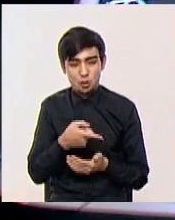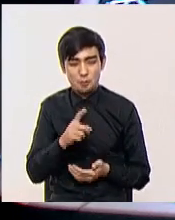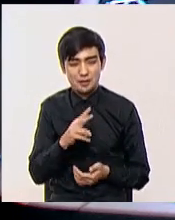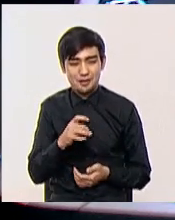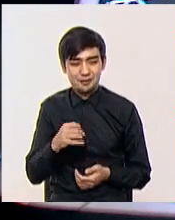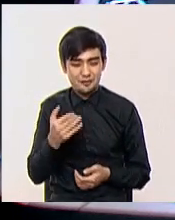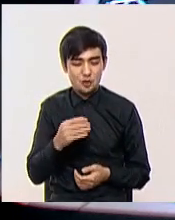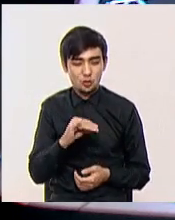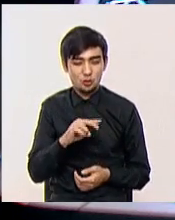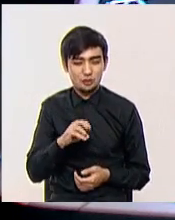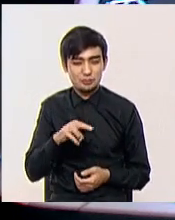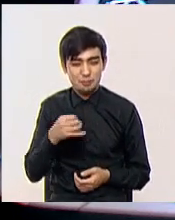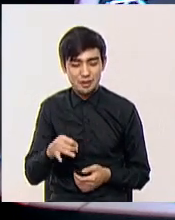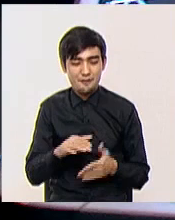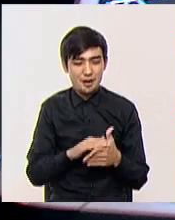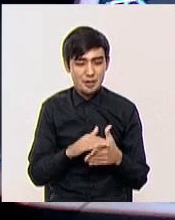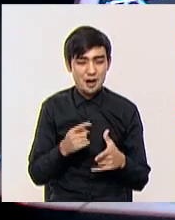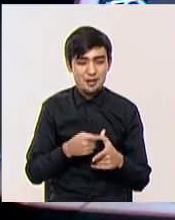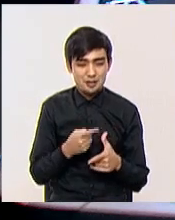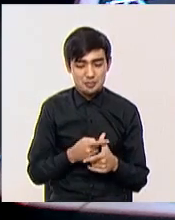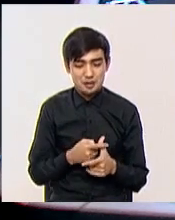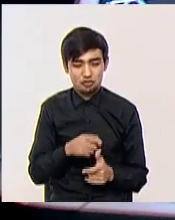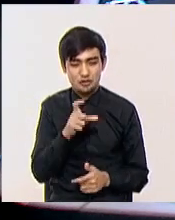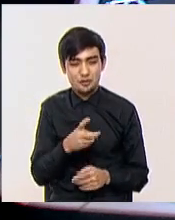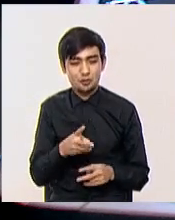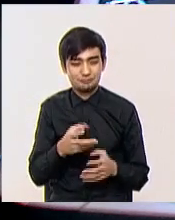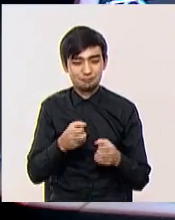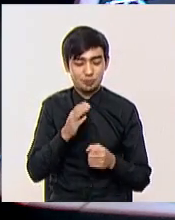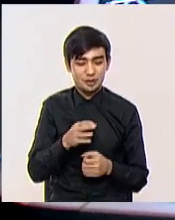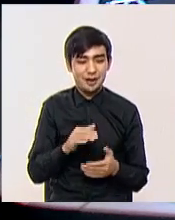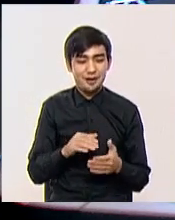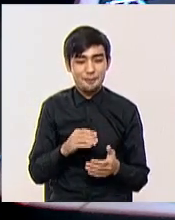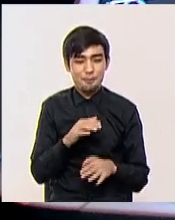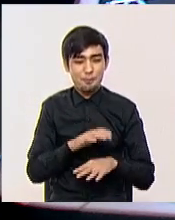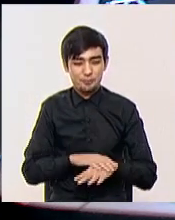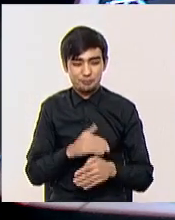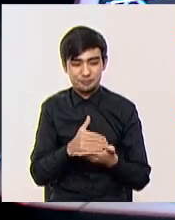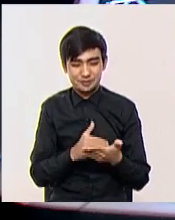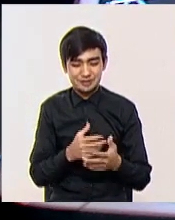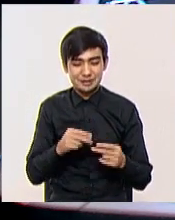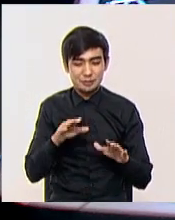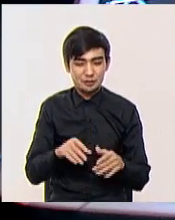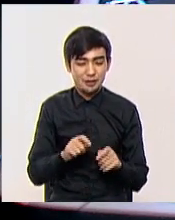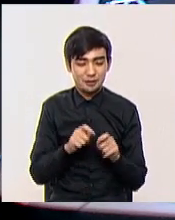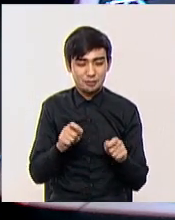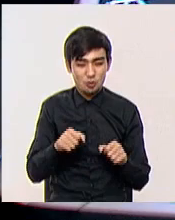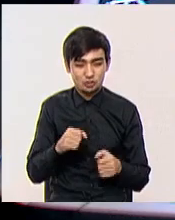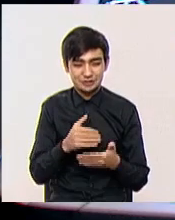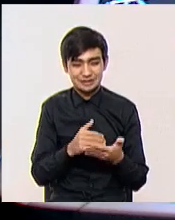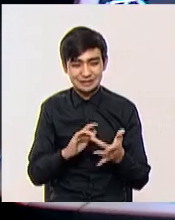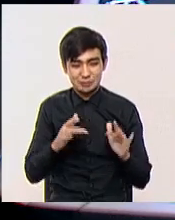unionpay фамилию и имя получателя список банков которых можно открыть карту доступен на сайте